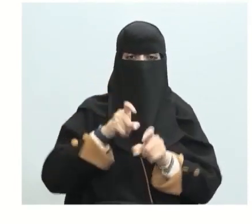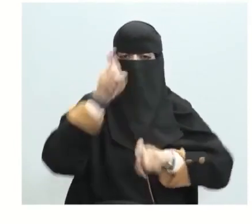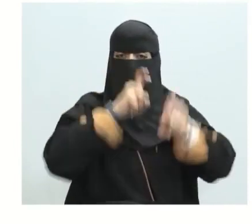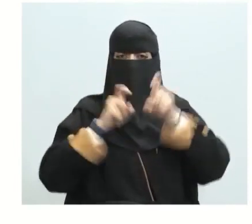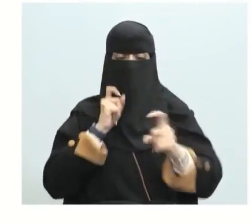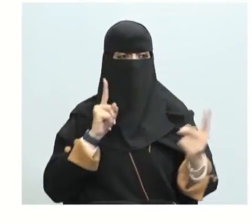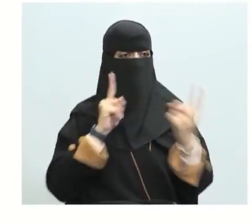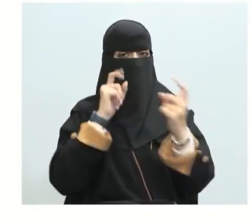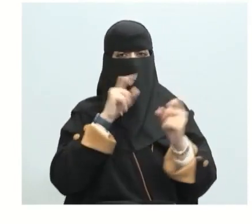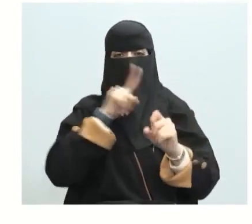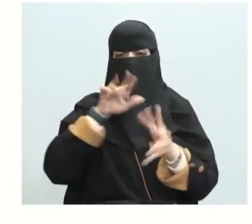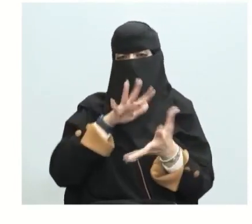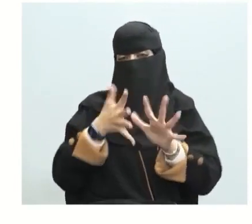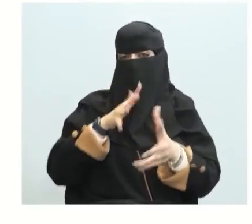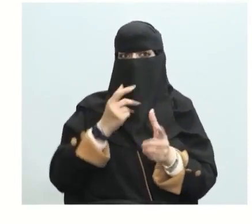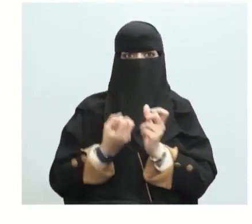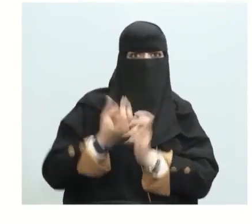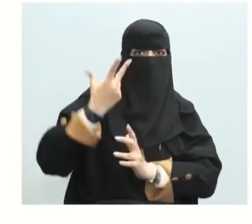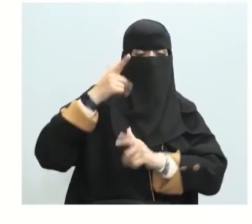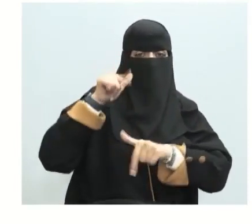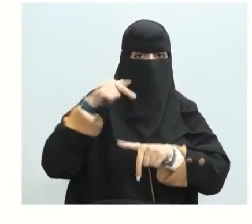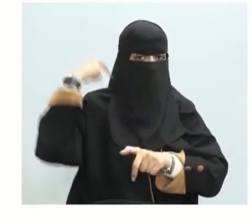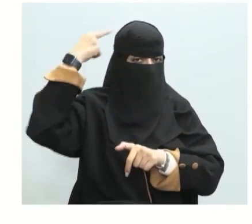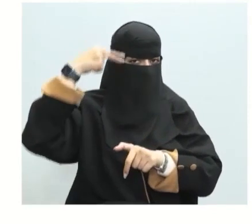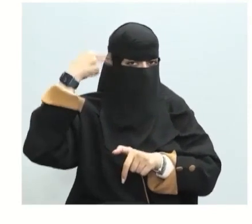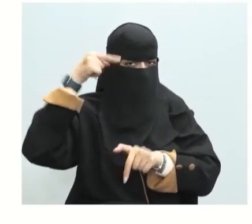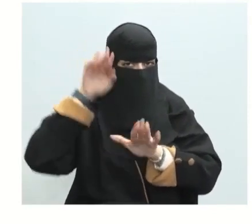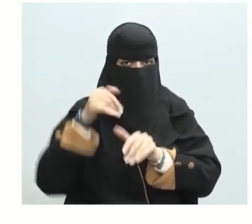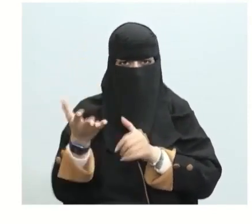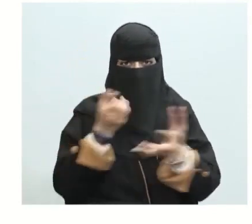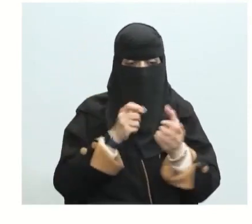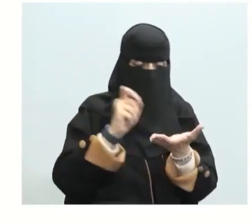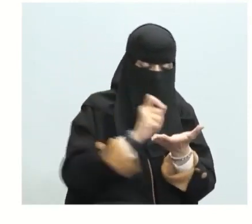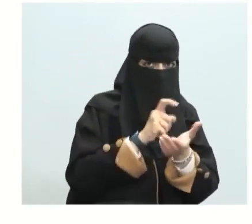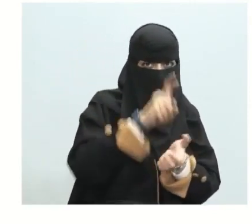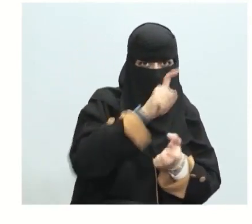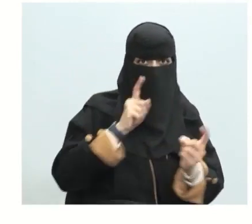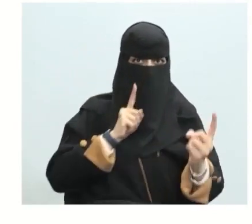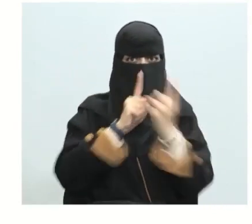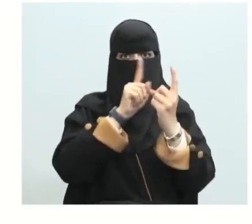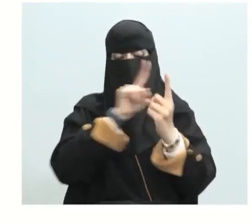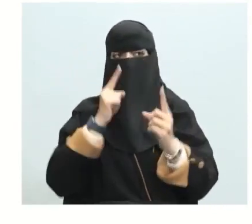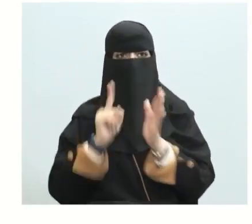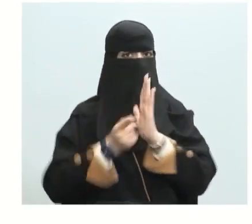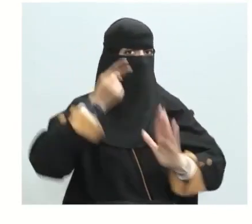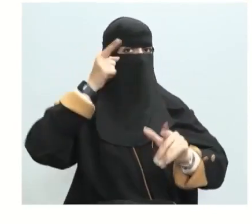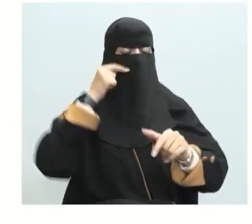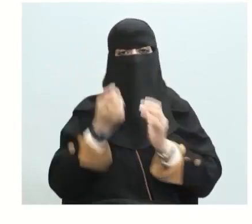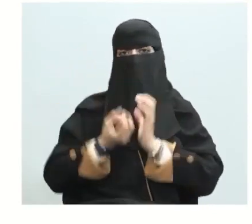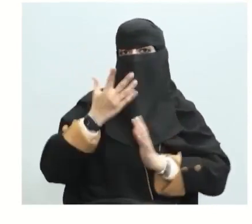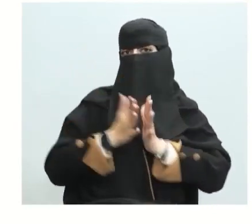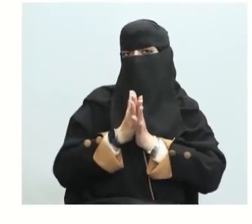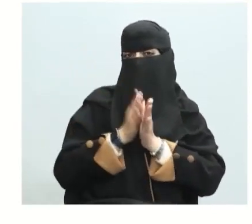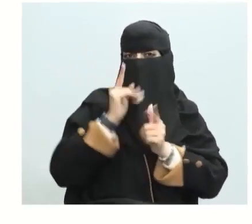المباشره او الغريبه او المثيره للتفكير ستاتي باسئله سواء مباشره او غريبه او كانت مثيره